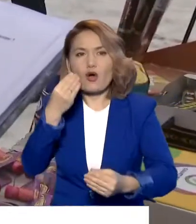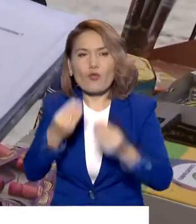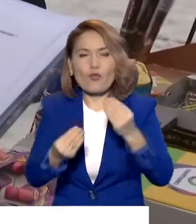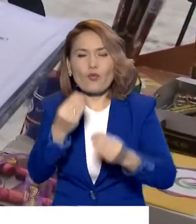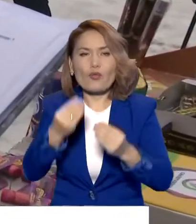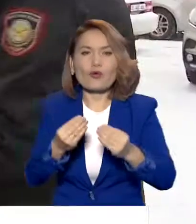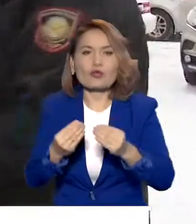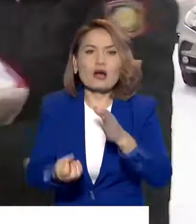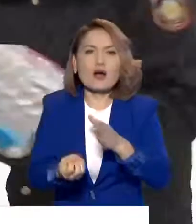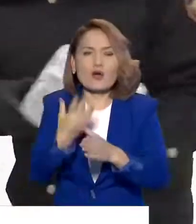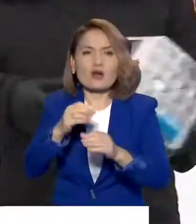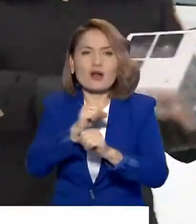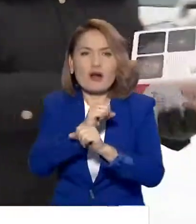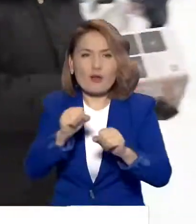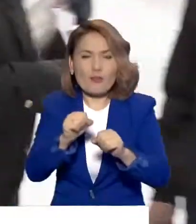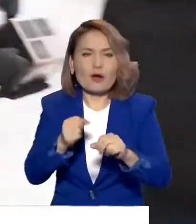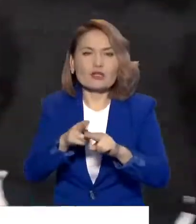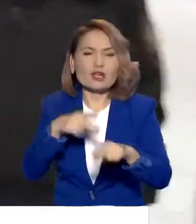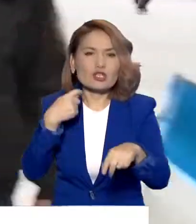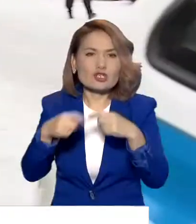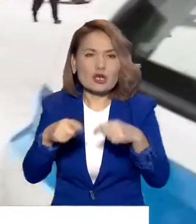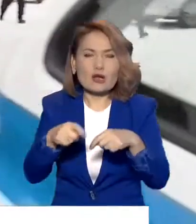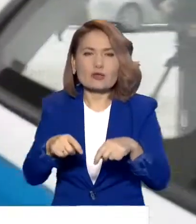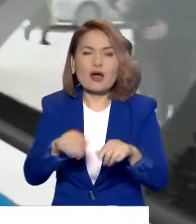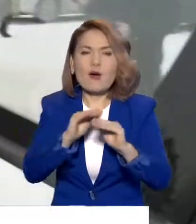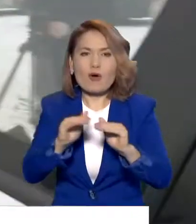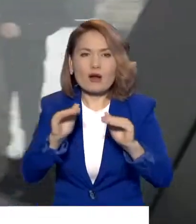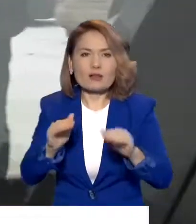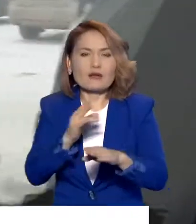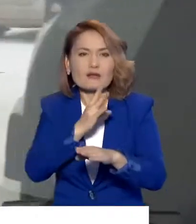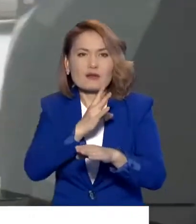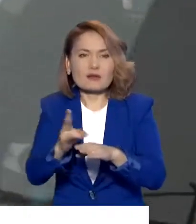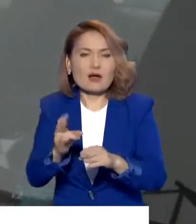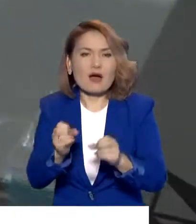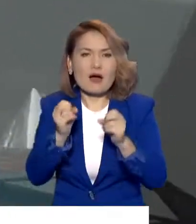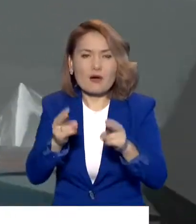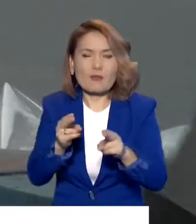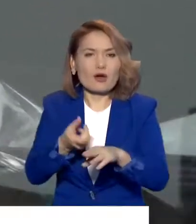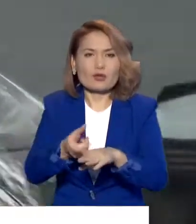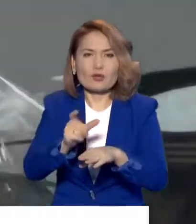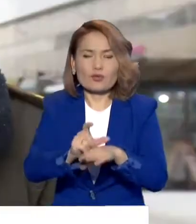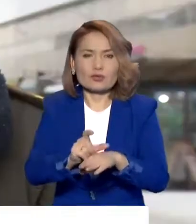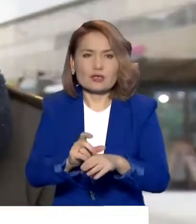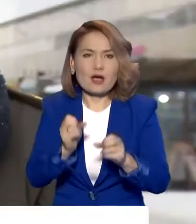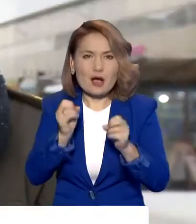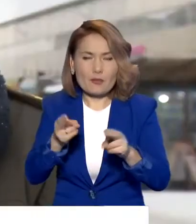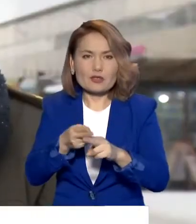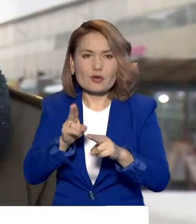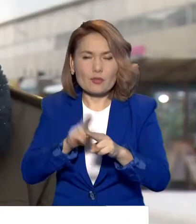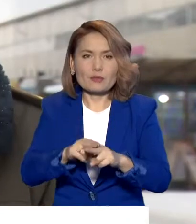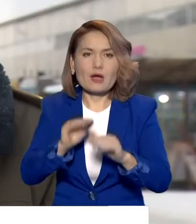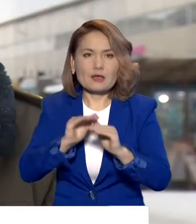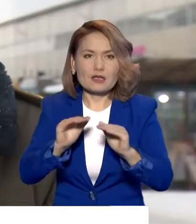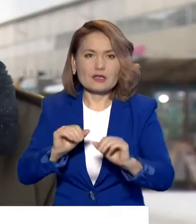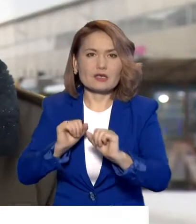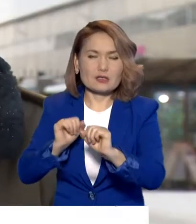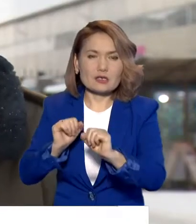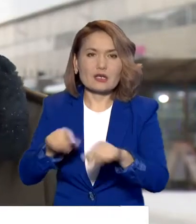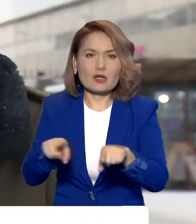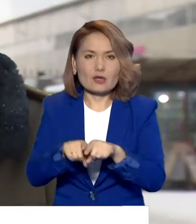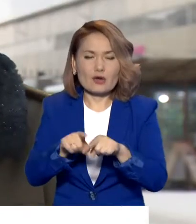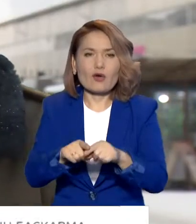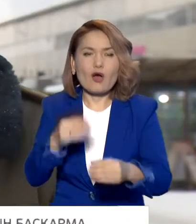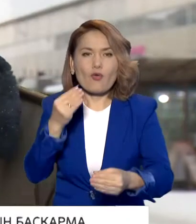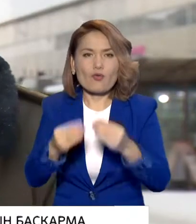ең алдымен адамдарды қолымен беттеріне ауыр жарақат алудан сақтап, ажал аузынан алып қалады. Олар ірі сауда орындарының